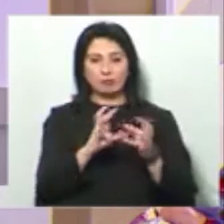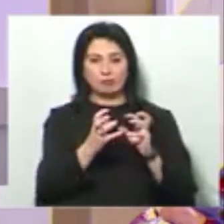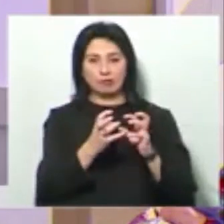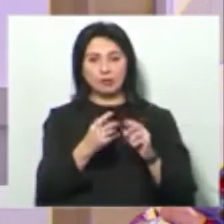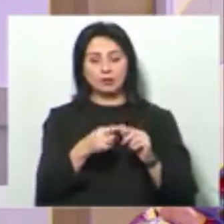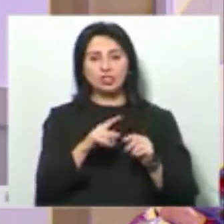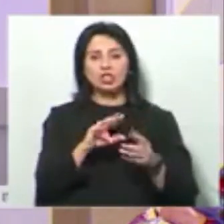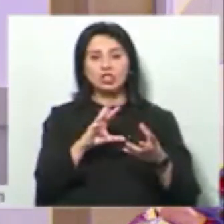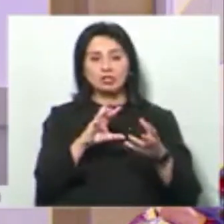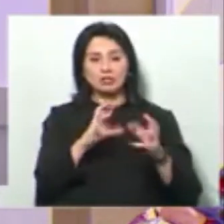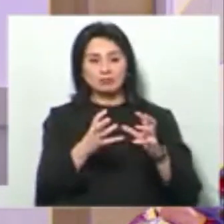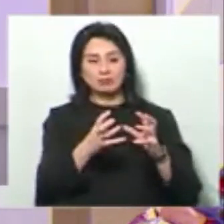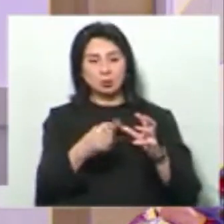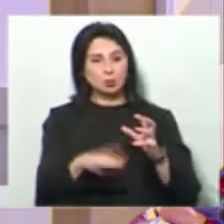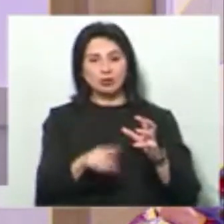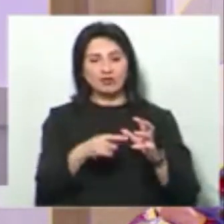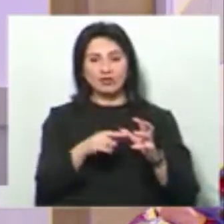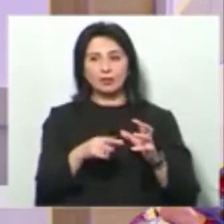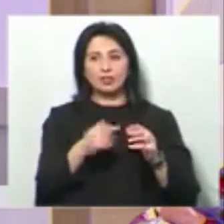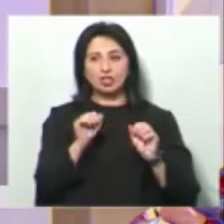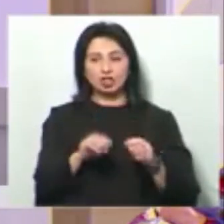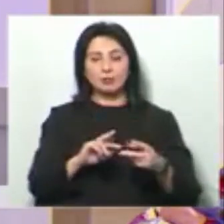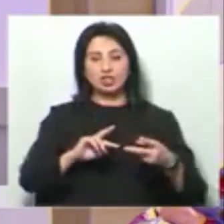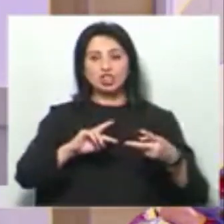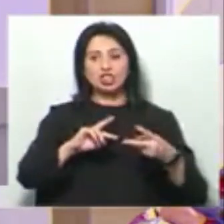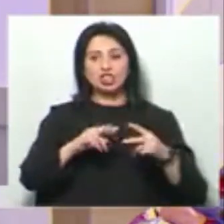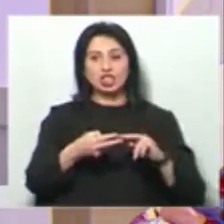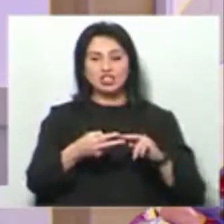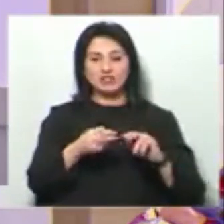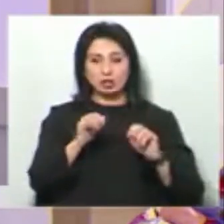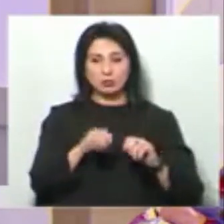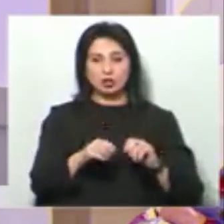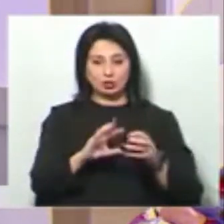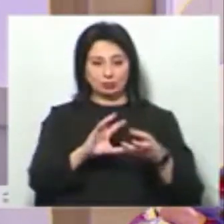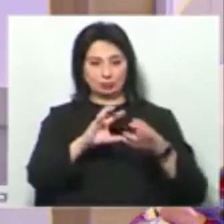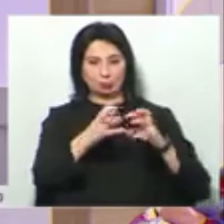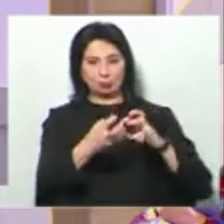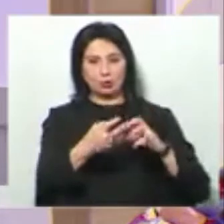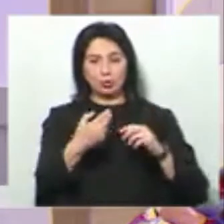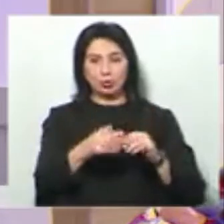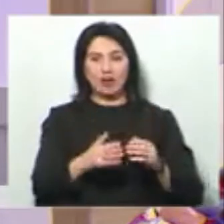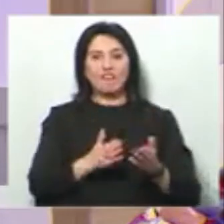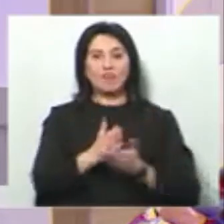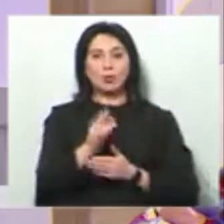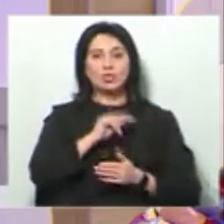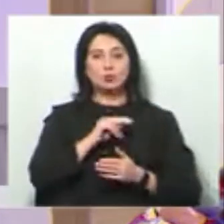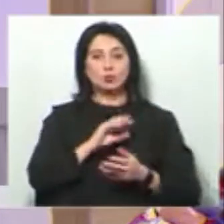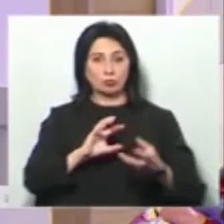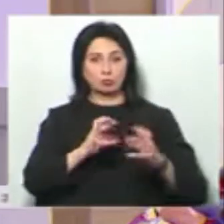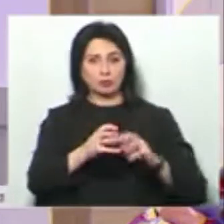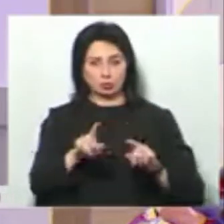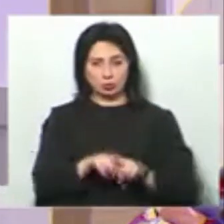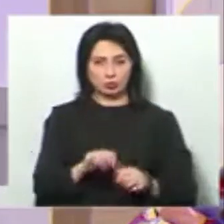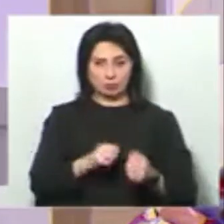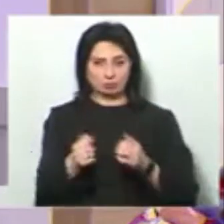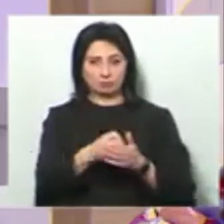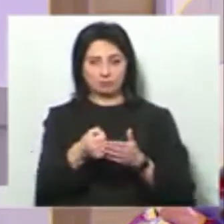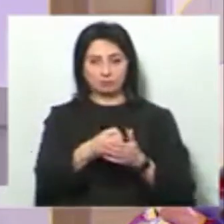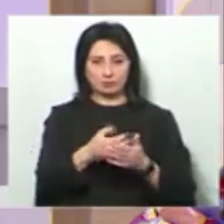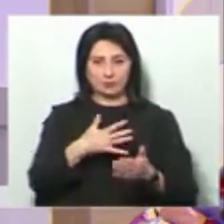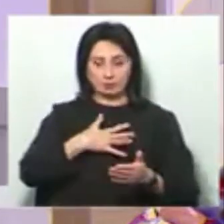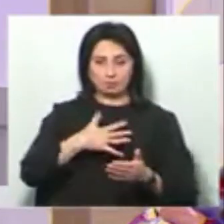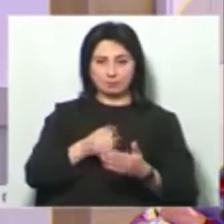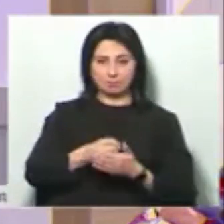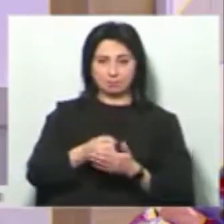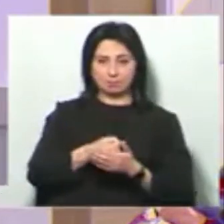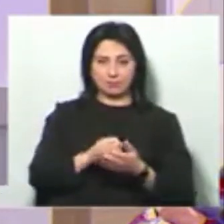nu șețulili anatomia te șeizeba șeizu alos diah șețulili structura te șeizu alos funcția ac ce un vitualis nept oila componenți da